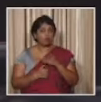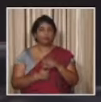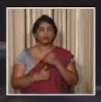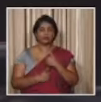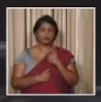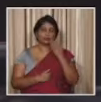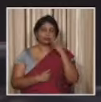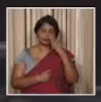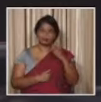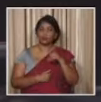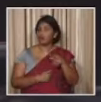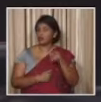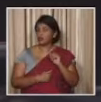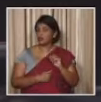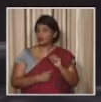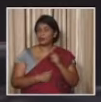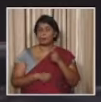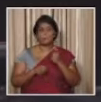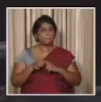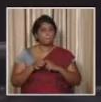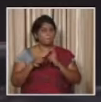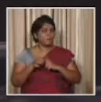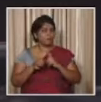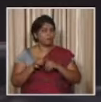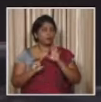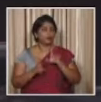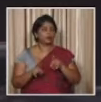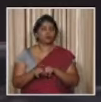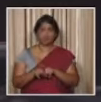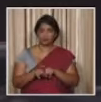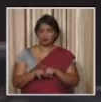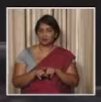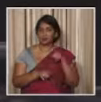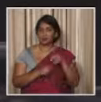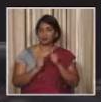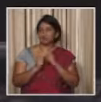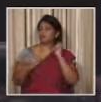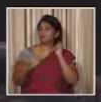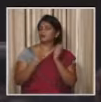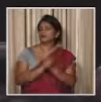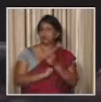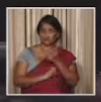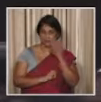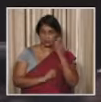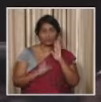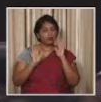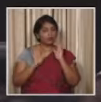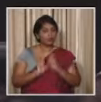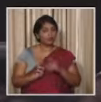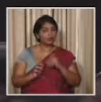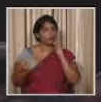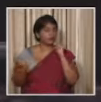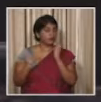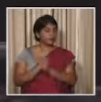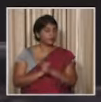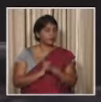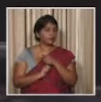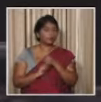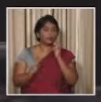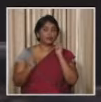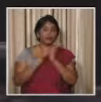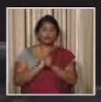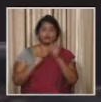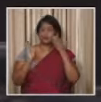අපි දකිනවා. මොකද ඒ ප්‍රශ්න කිරීම හරහා තමයි ඒක වෙනස් වෙන්නේ. නමුත් ඒ වෙනස් වෙන්නේ මොන